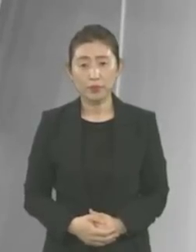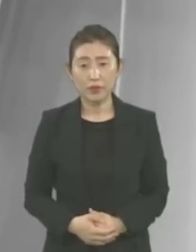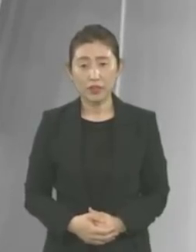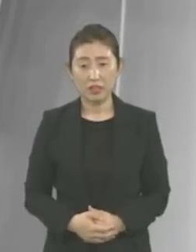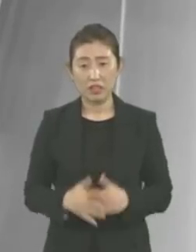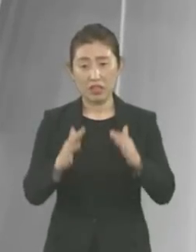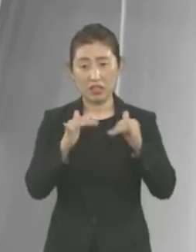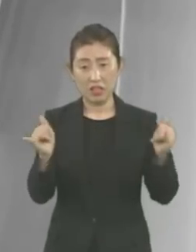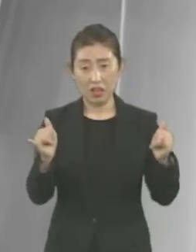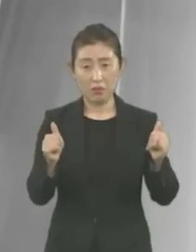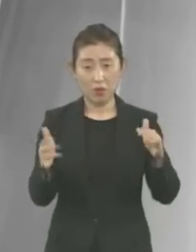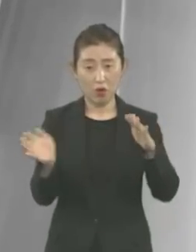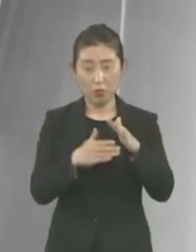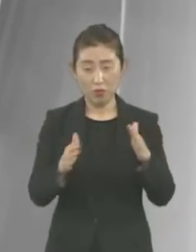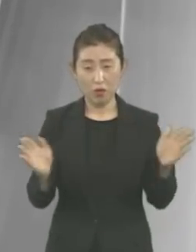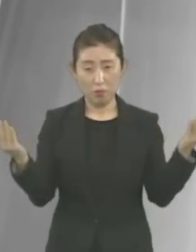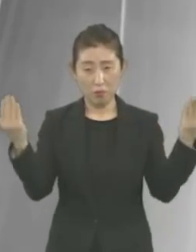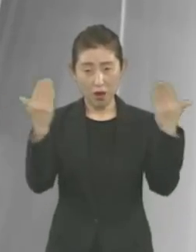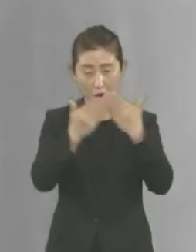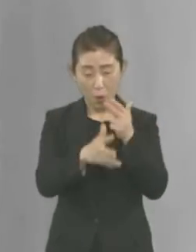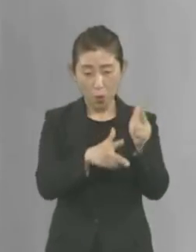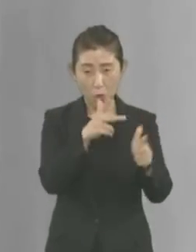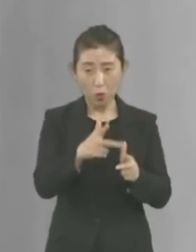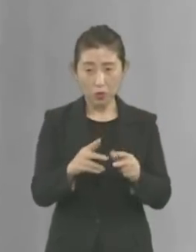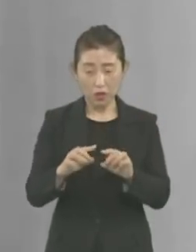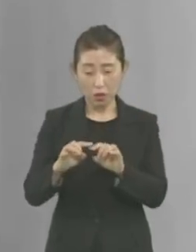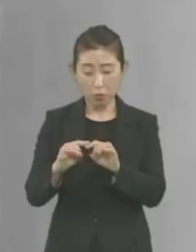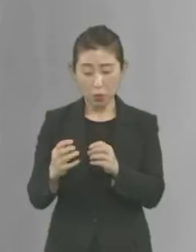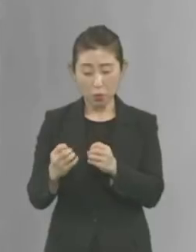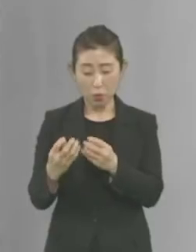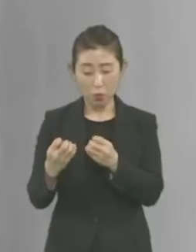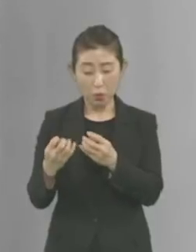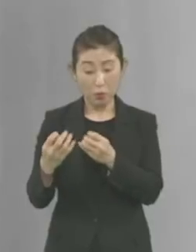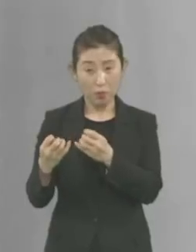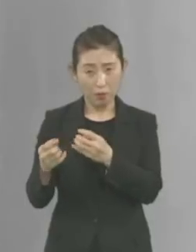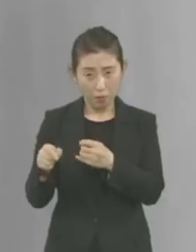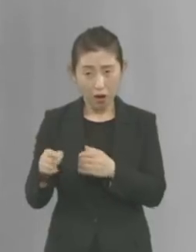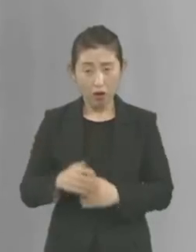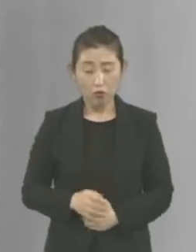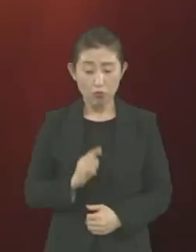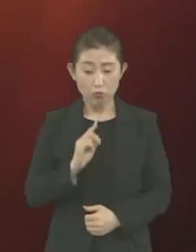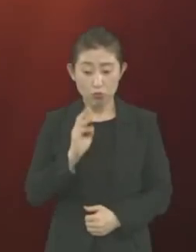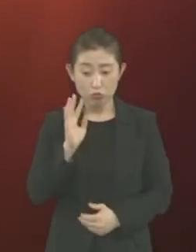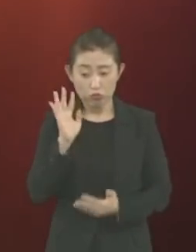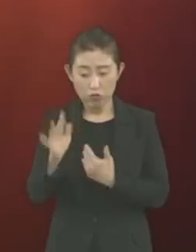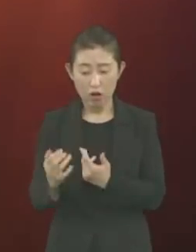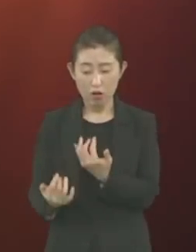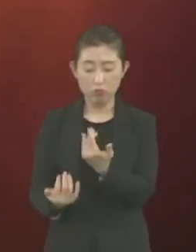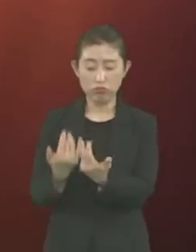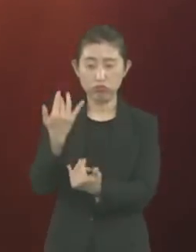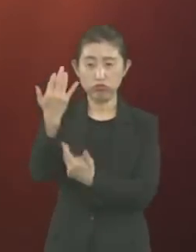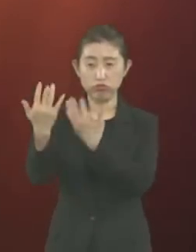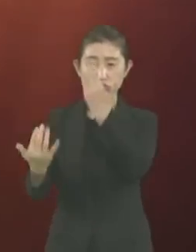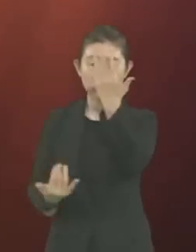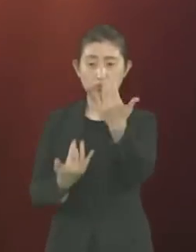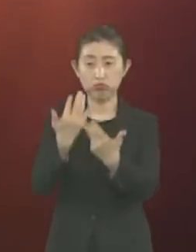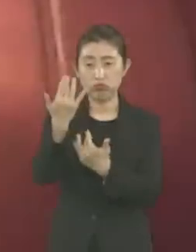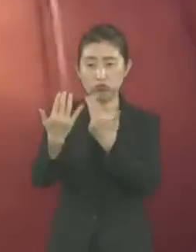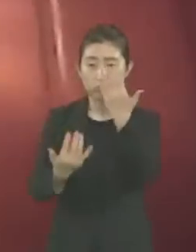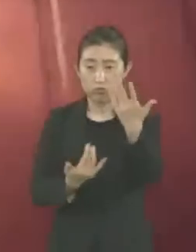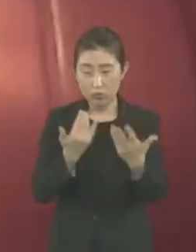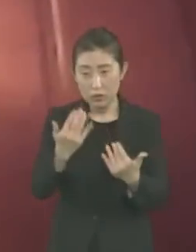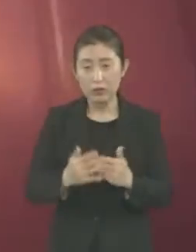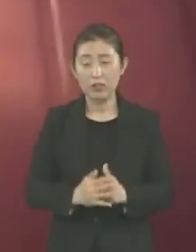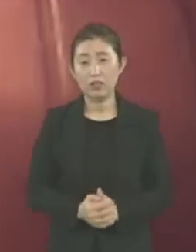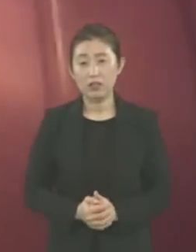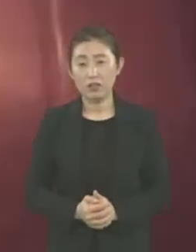인적 없는 어두운 공장 안 한쪽 구석에서 불빛이 반짝입니다. 몇 분 지나지 않아 불빛은 시뻘건 불길로